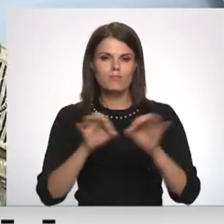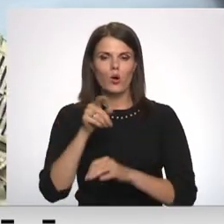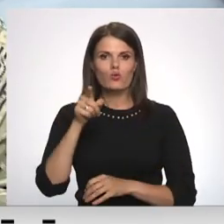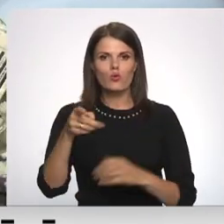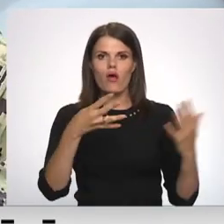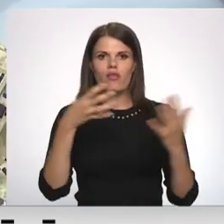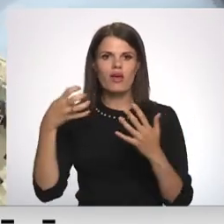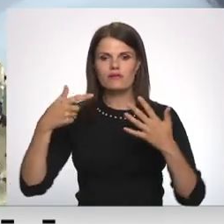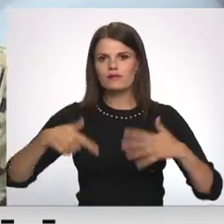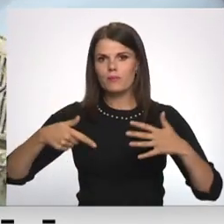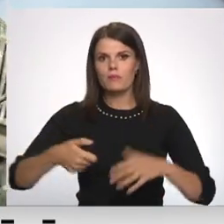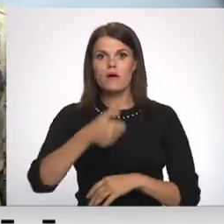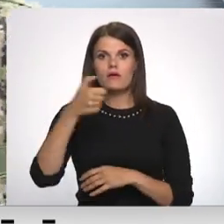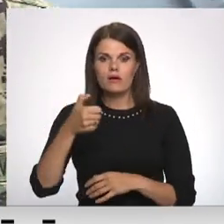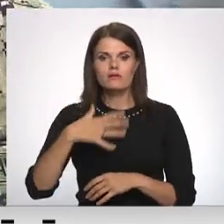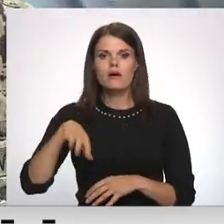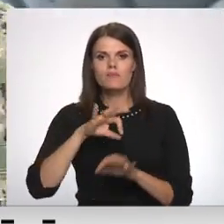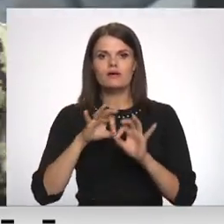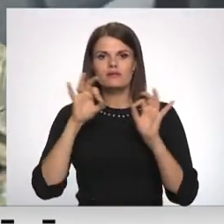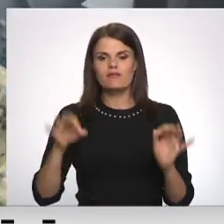1970. Gados. Mēs to sākām izmantot